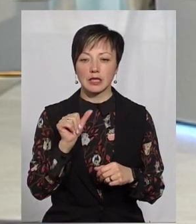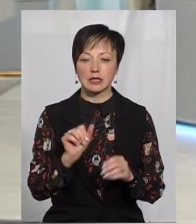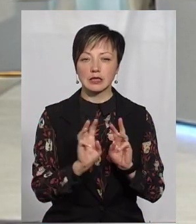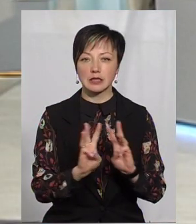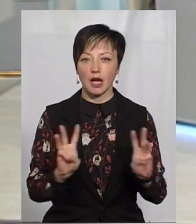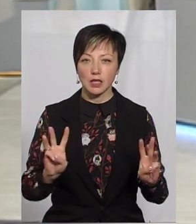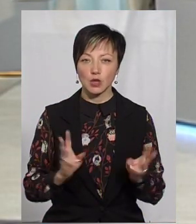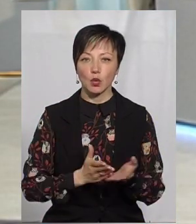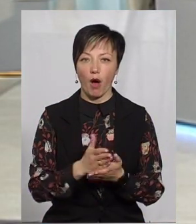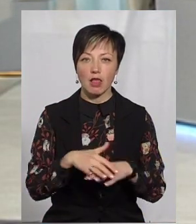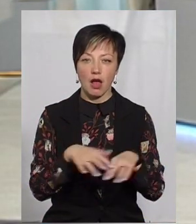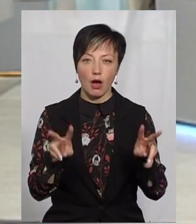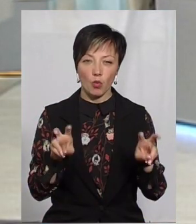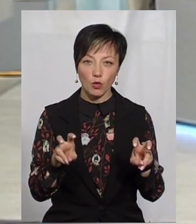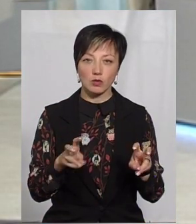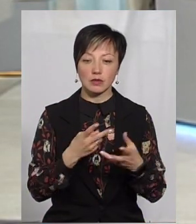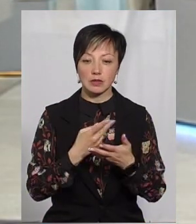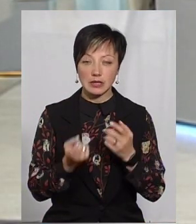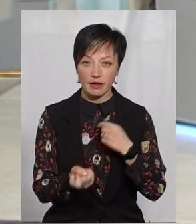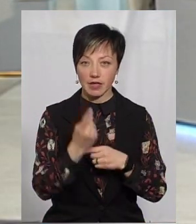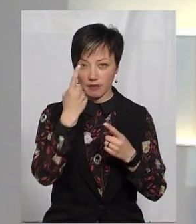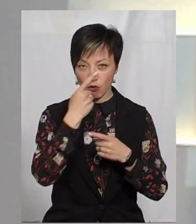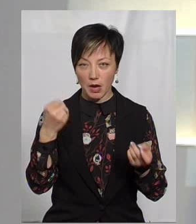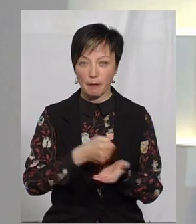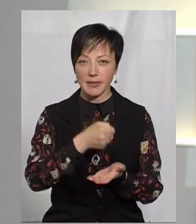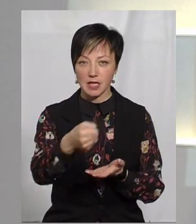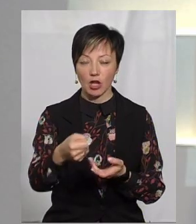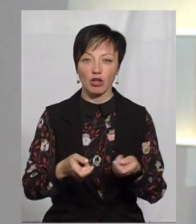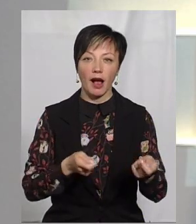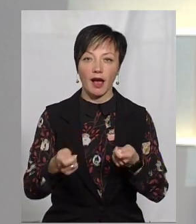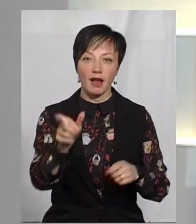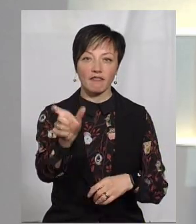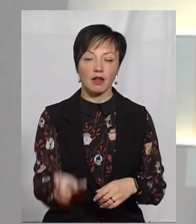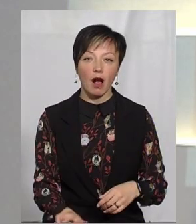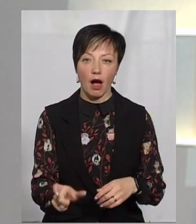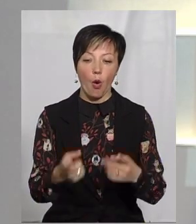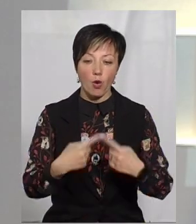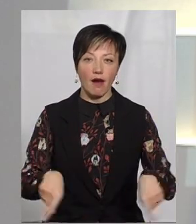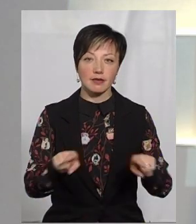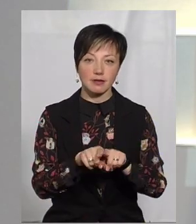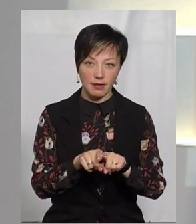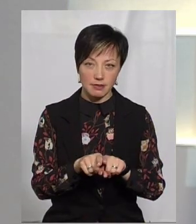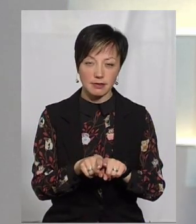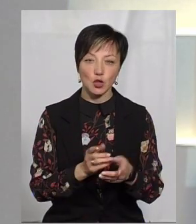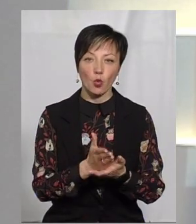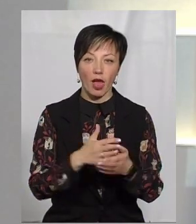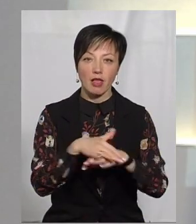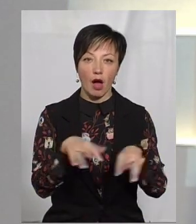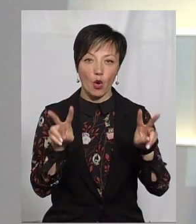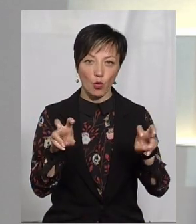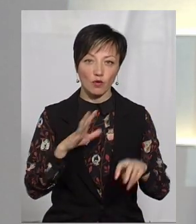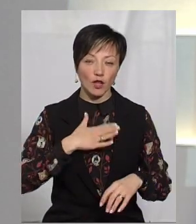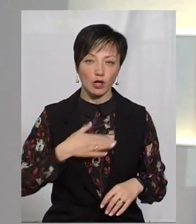сайті «Слуги народу» з'явилася інформація про те, що призначено керівника організації «Слуги народу» у Хмельницькій